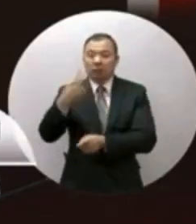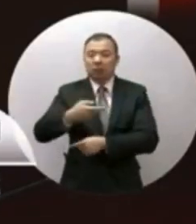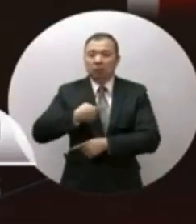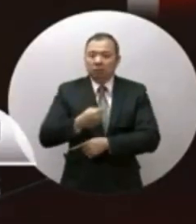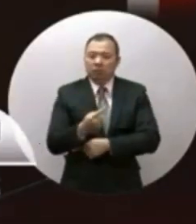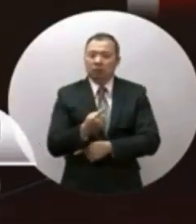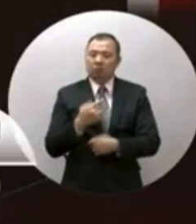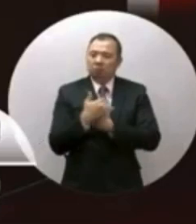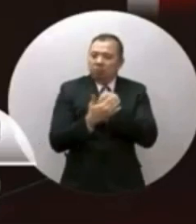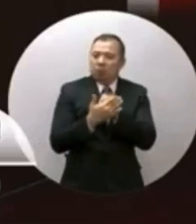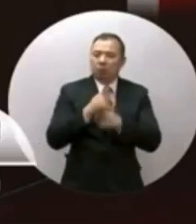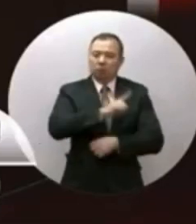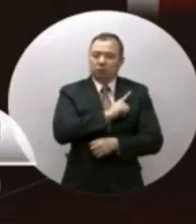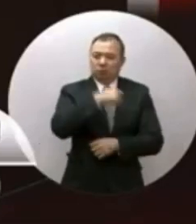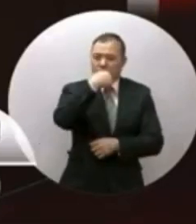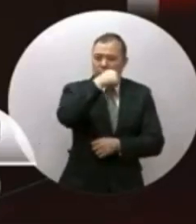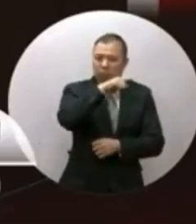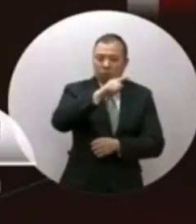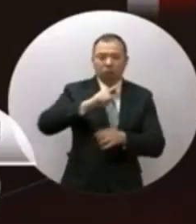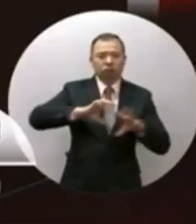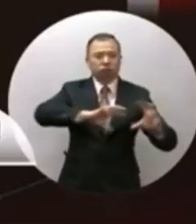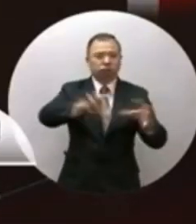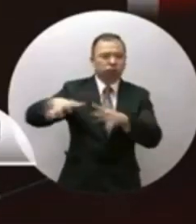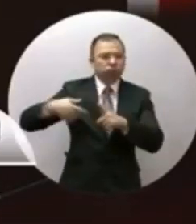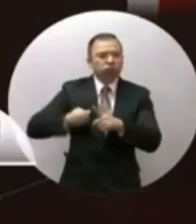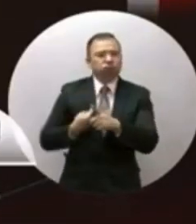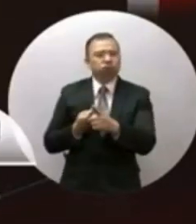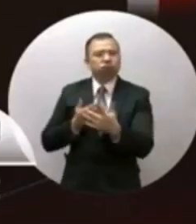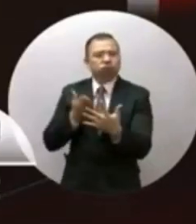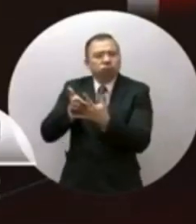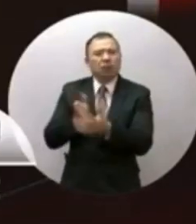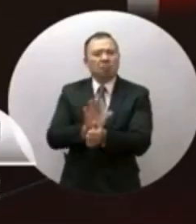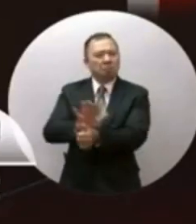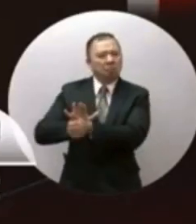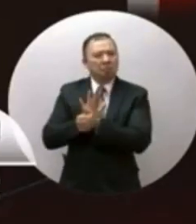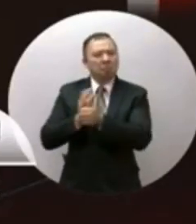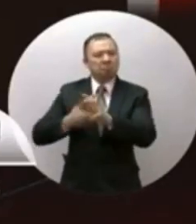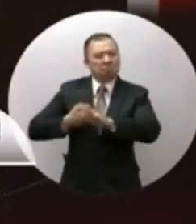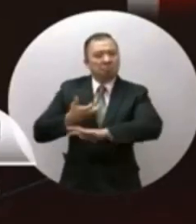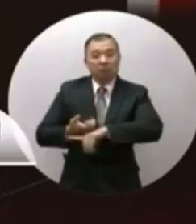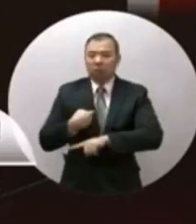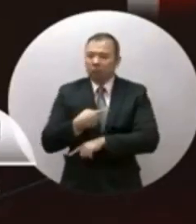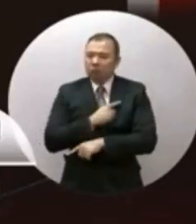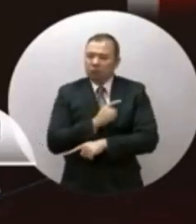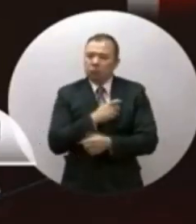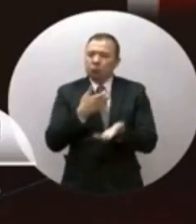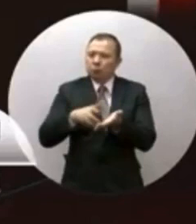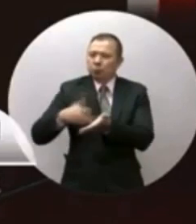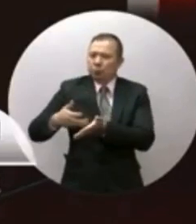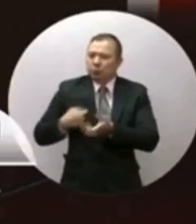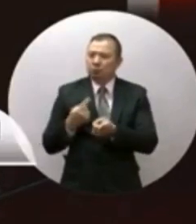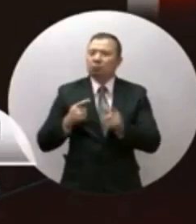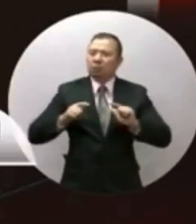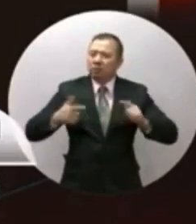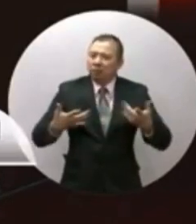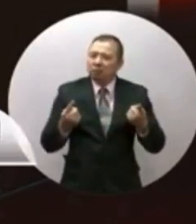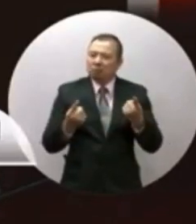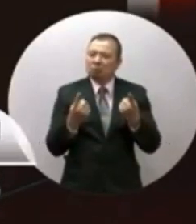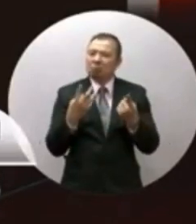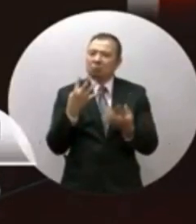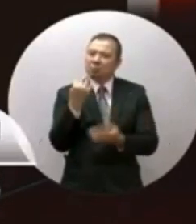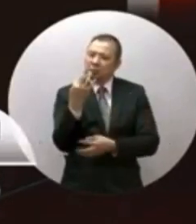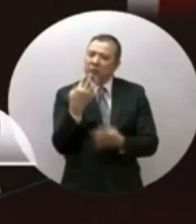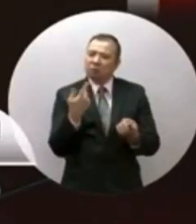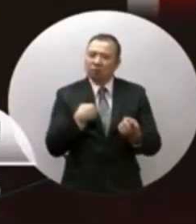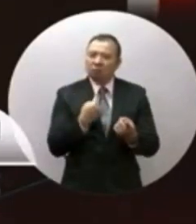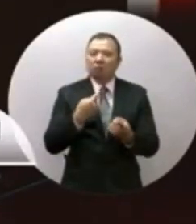国际的精神，我们也相当数量的寄送给需要口罩的